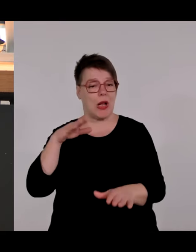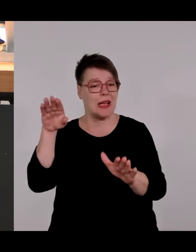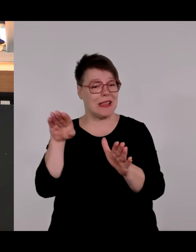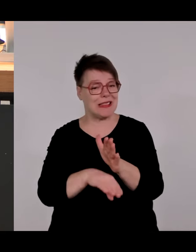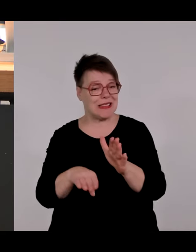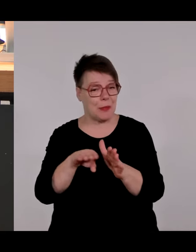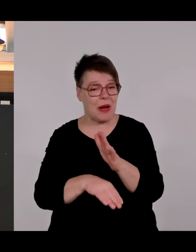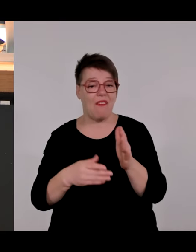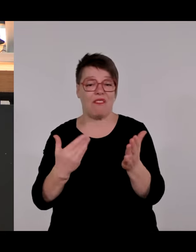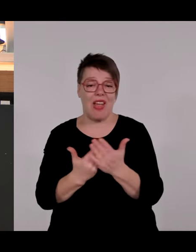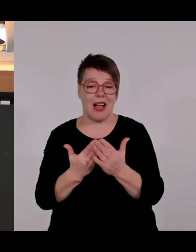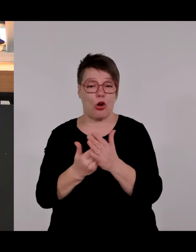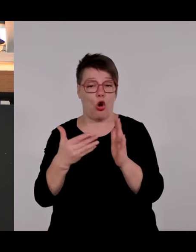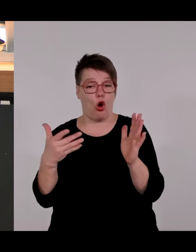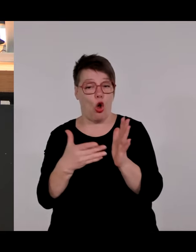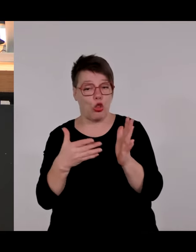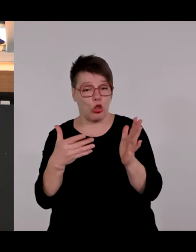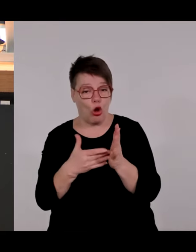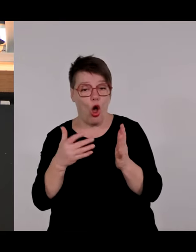Herren.